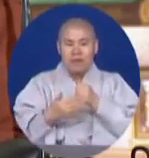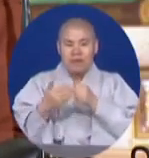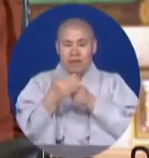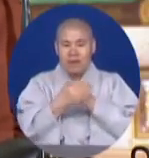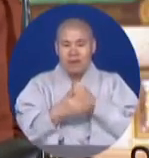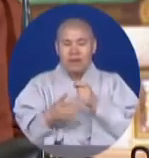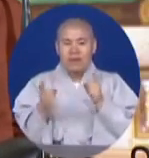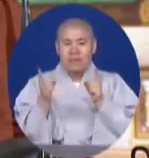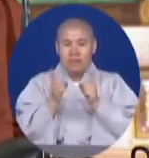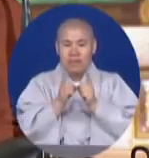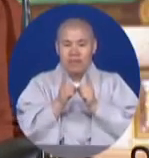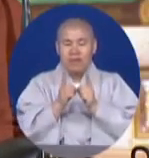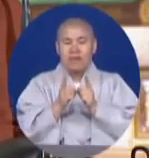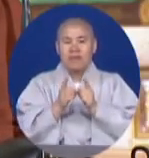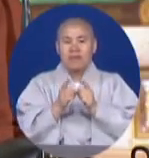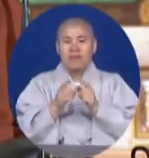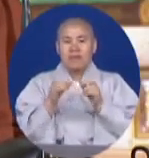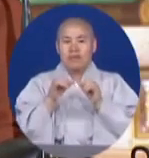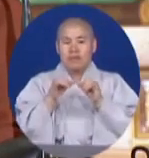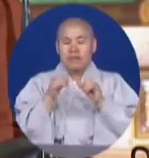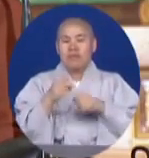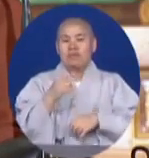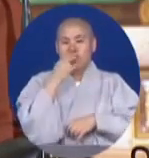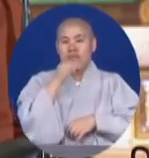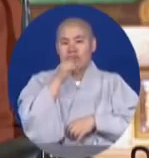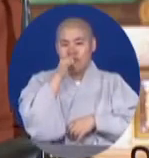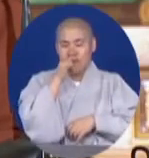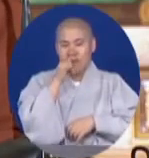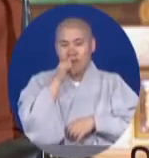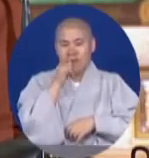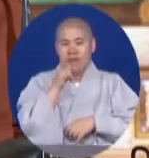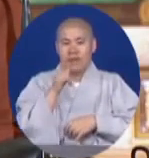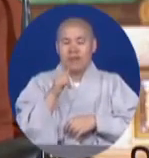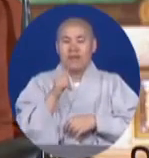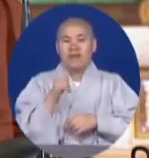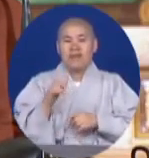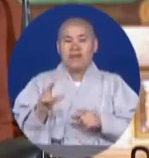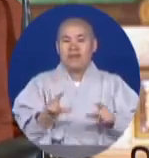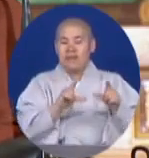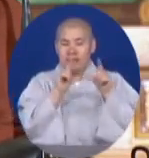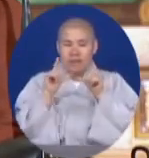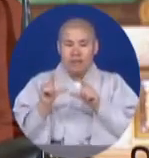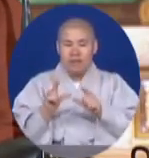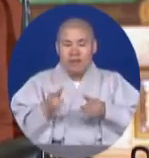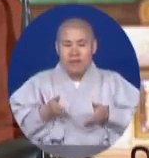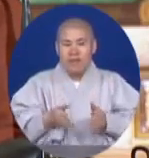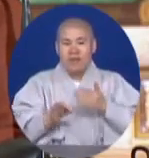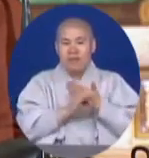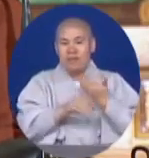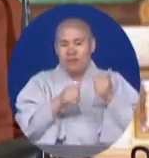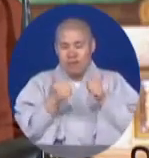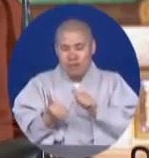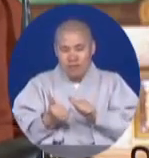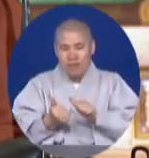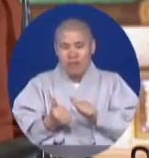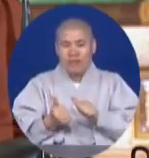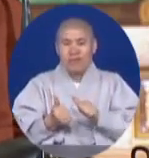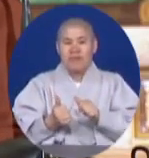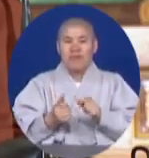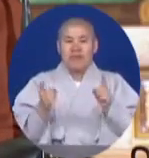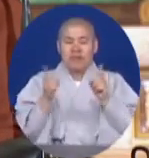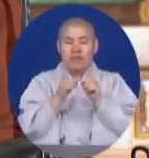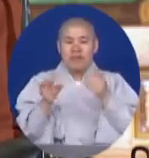것이 중생노름이고, 나면 죽는데 계속 태어나는 게 중생노름이고, 만나면